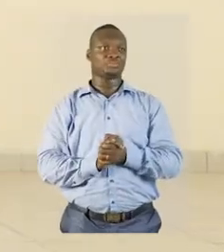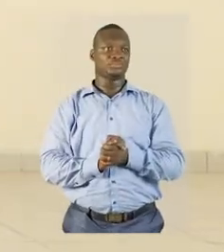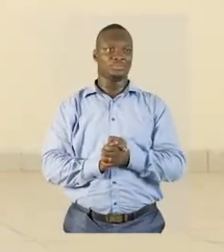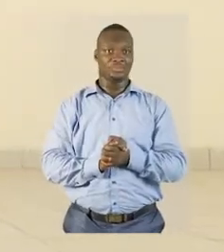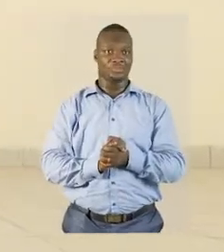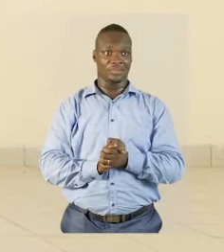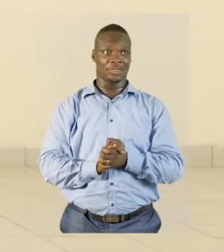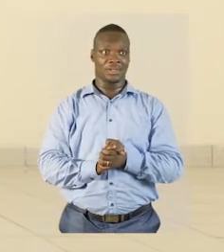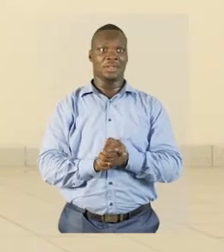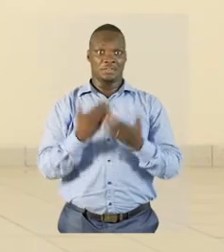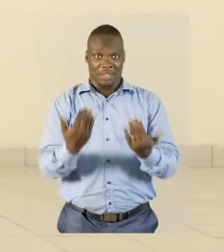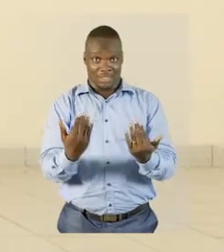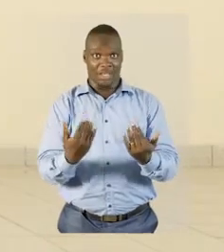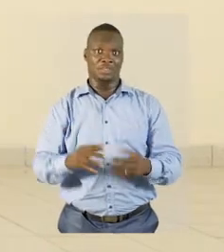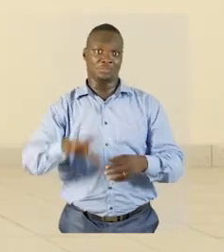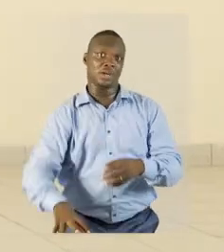Allez, tenue du poids.